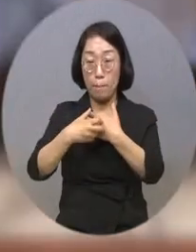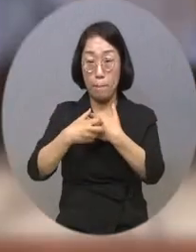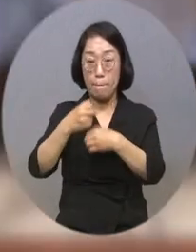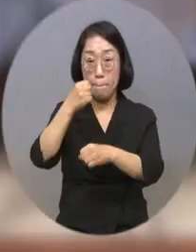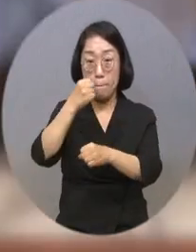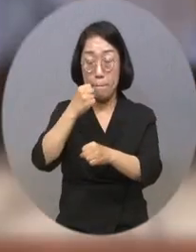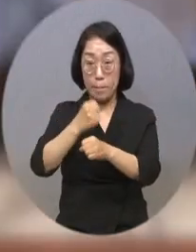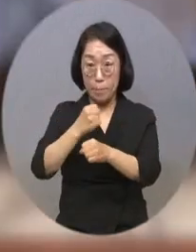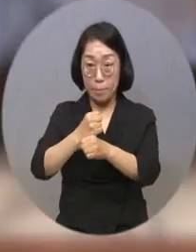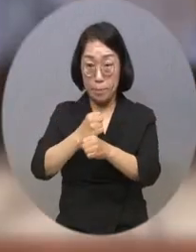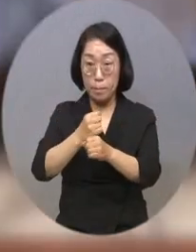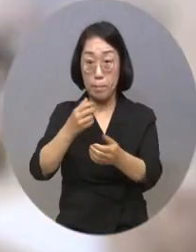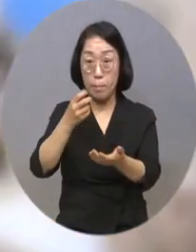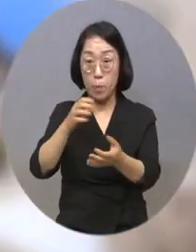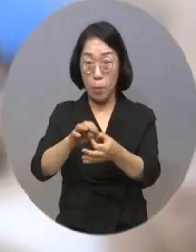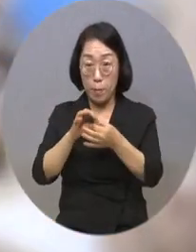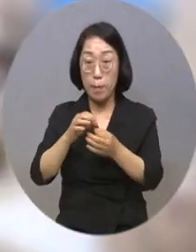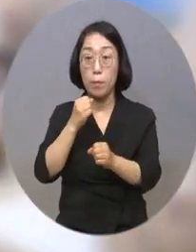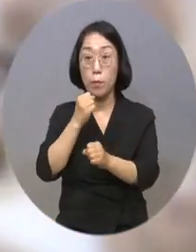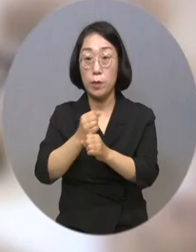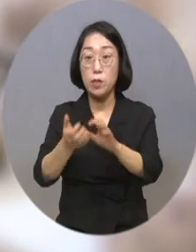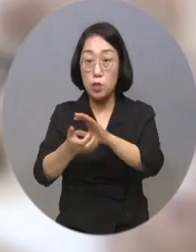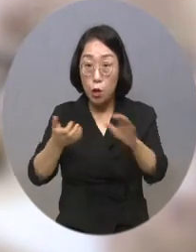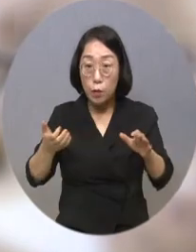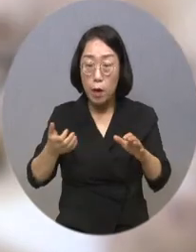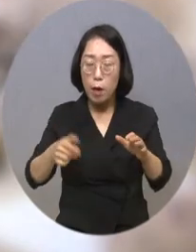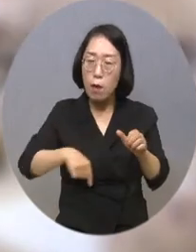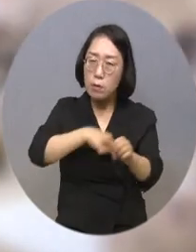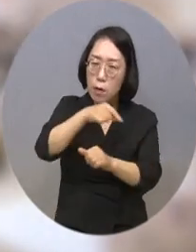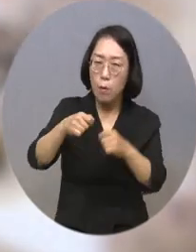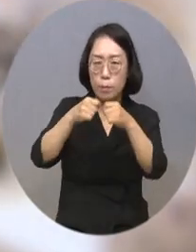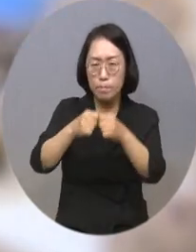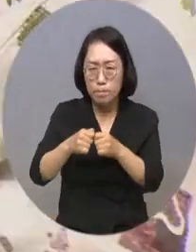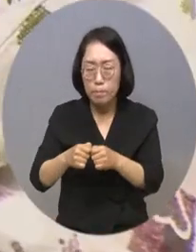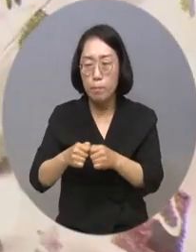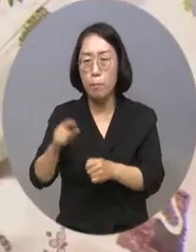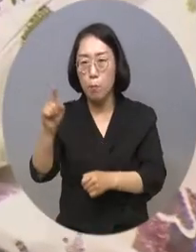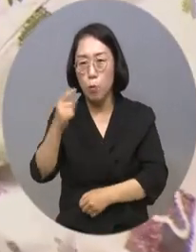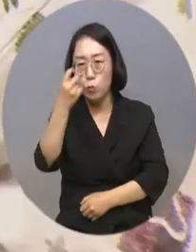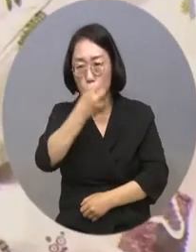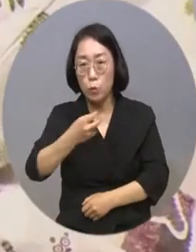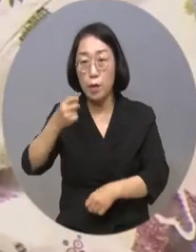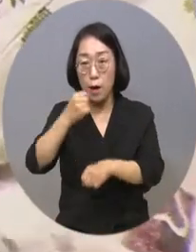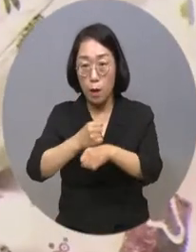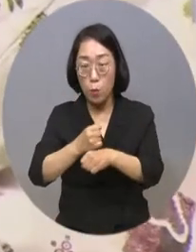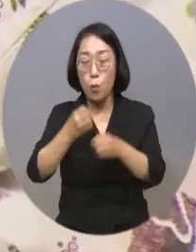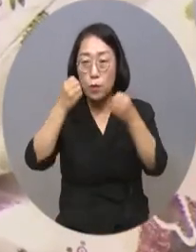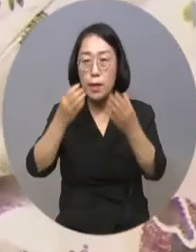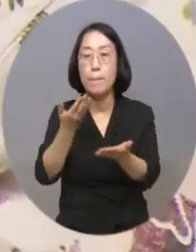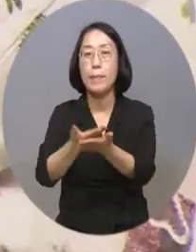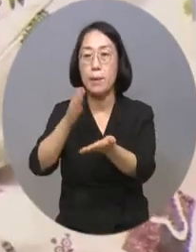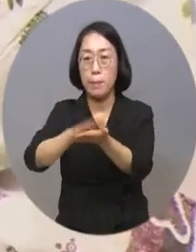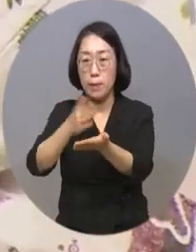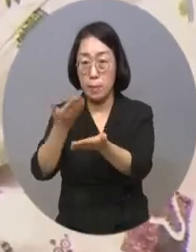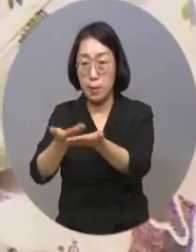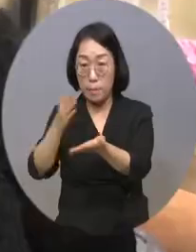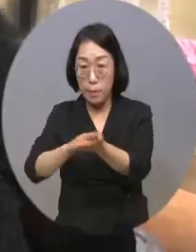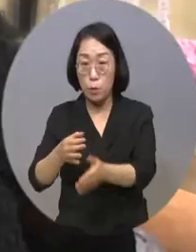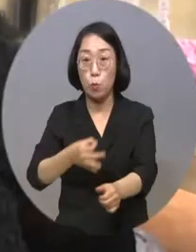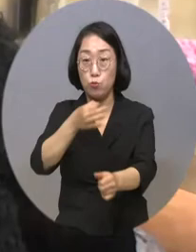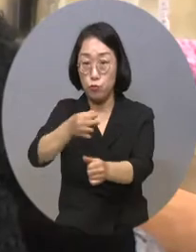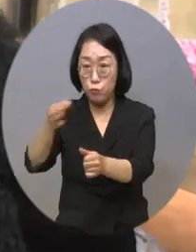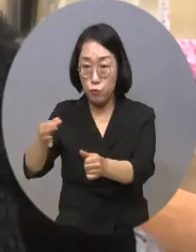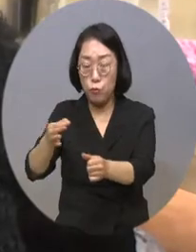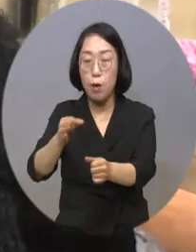요양병원에 대해 실태조사를 실시하고 이를 토대로 세부적인 설비 기준을 마련해 재정 지원으로 설치를